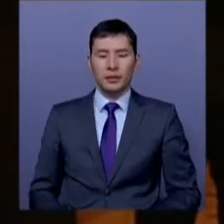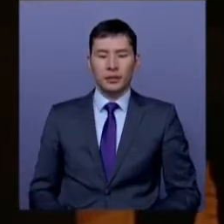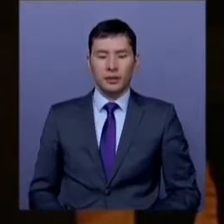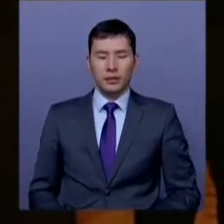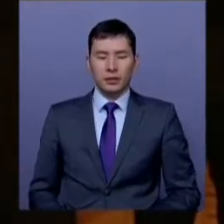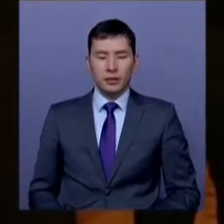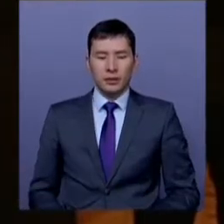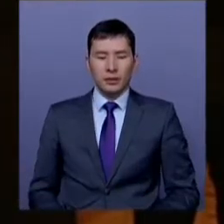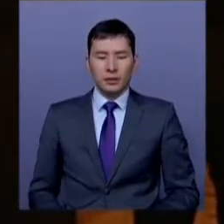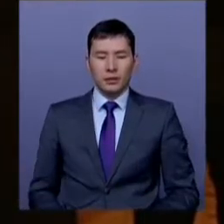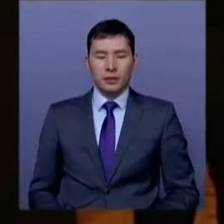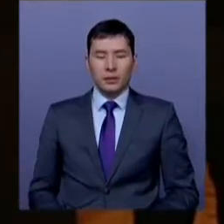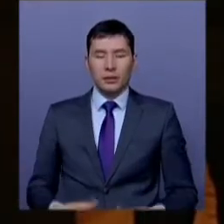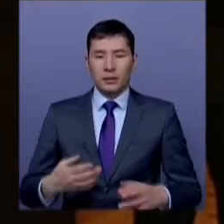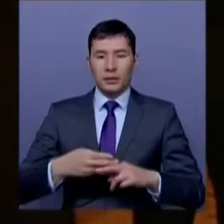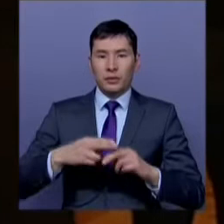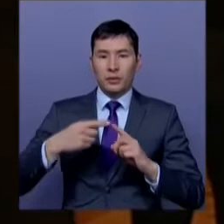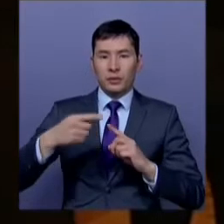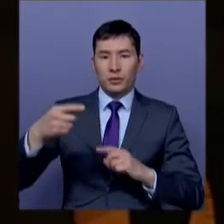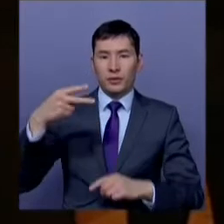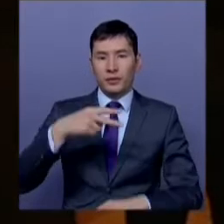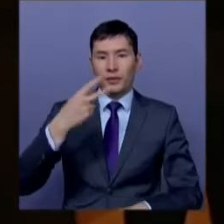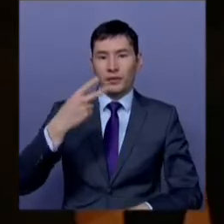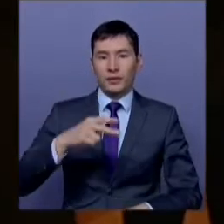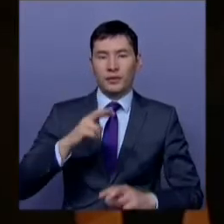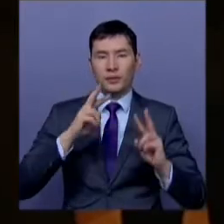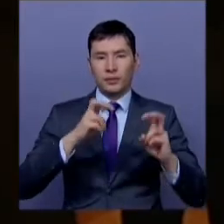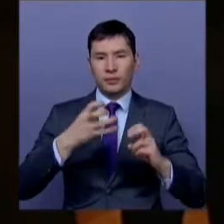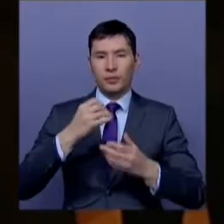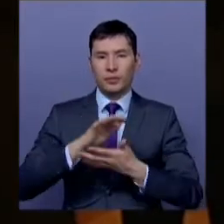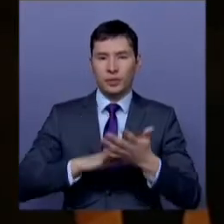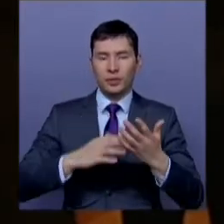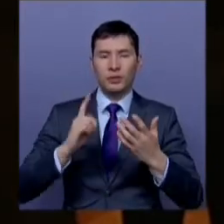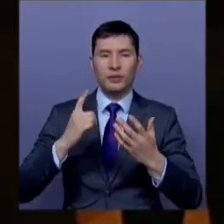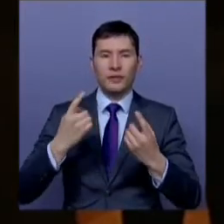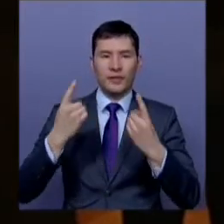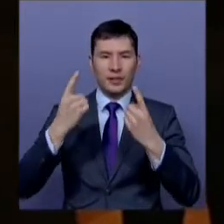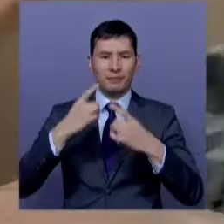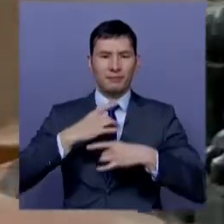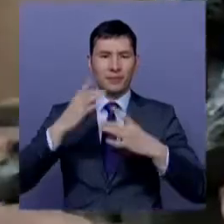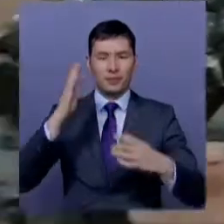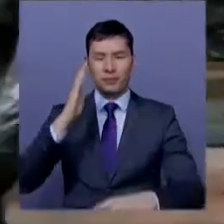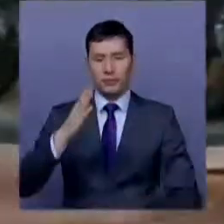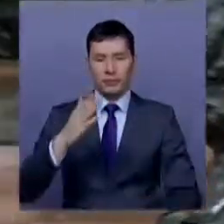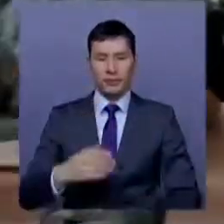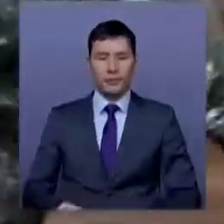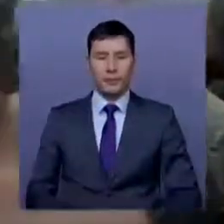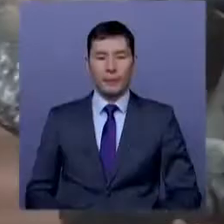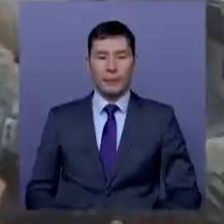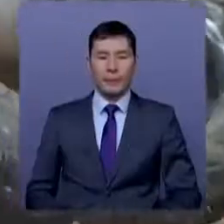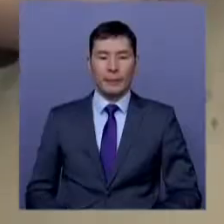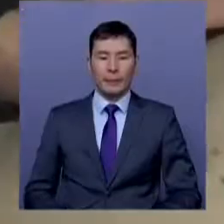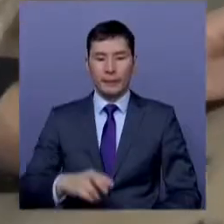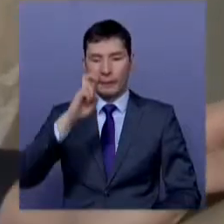тәрбиелей берсін деп тілейміз. Енді биылғы жылы Абай атамыздың жылы ойдағыдай жоғарғы деңгейде өтеді деген үлкен ойдамыз. Биылғы жыл еліміз